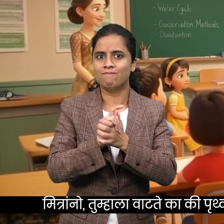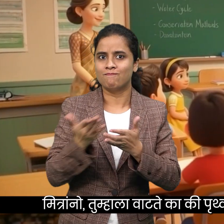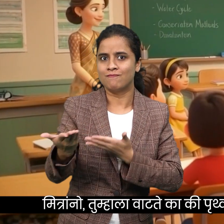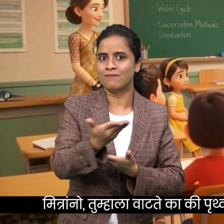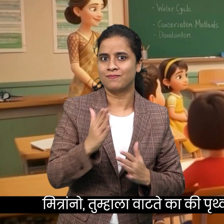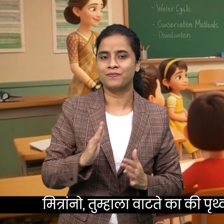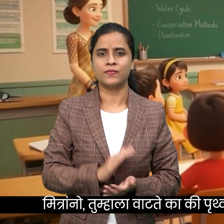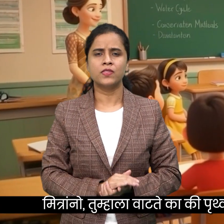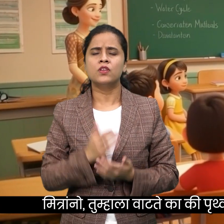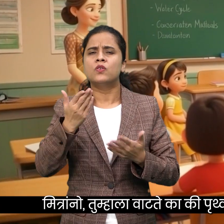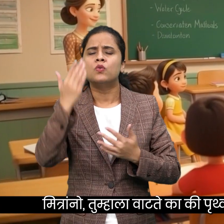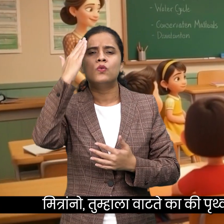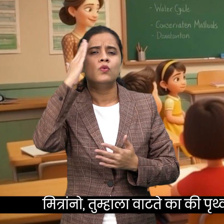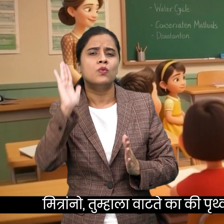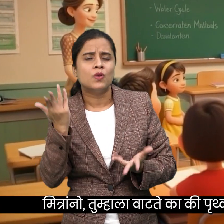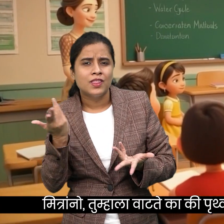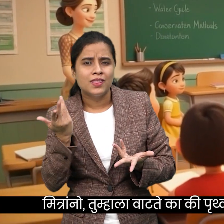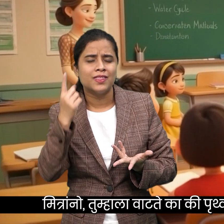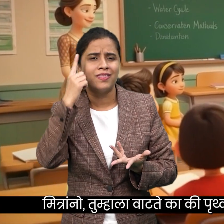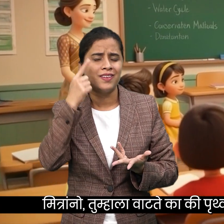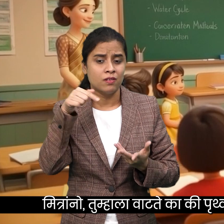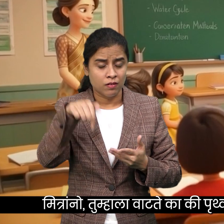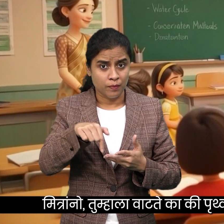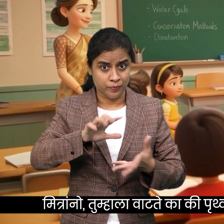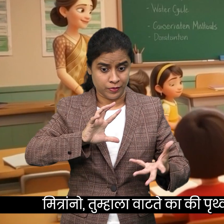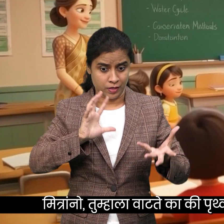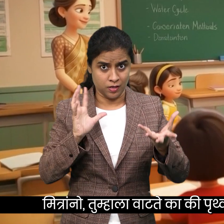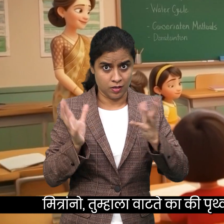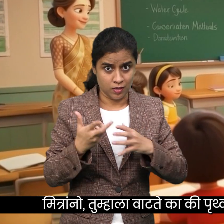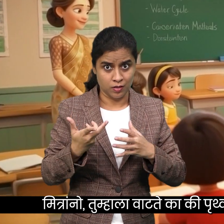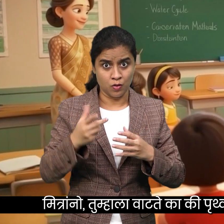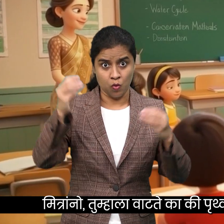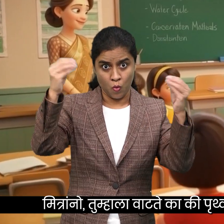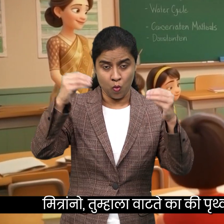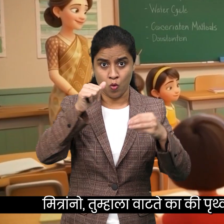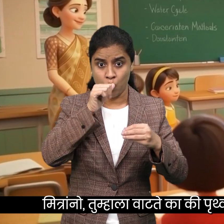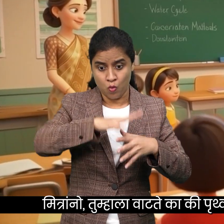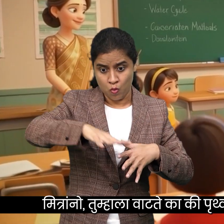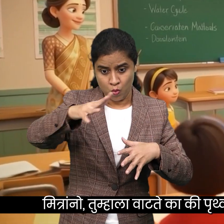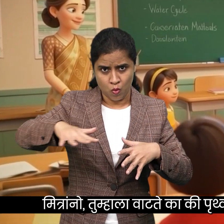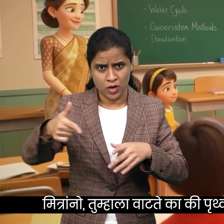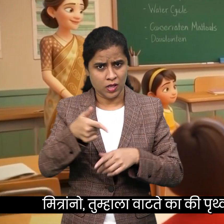मित्रांनो, तुम्हाला वाटते का की पृथ्वीवरील सर्व पाणी आपल्यासाठी उपयुक्त आहे?